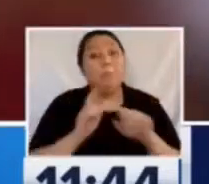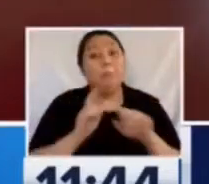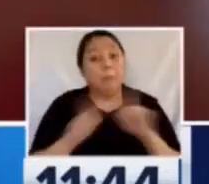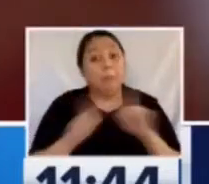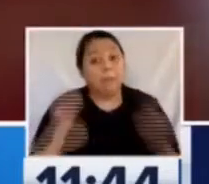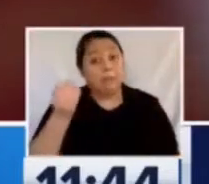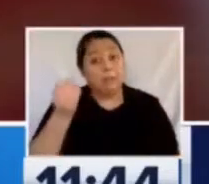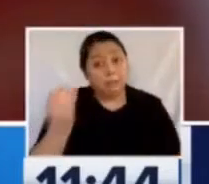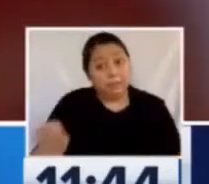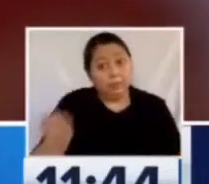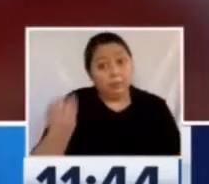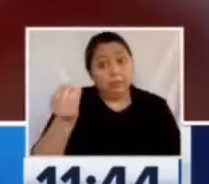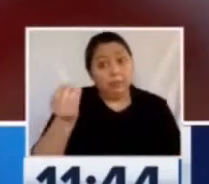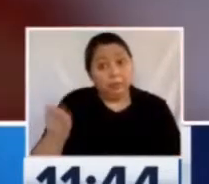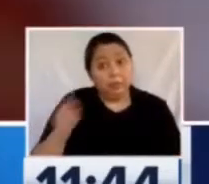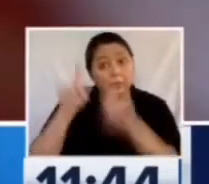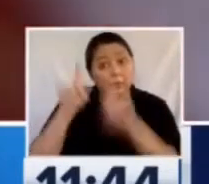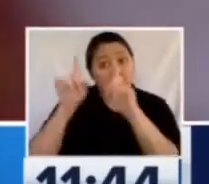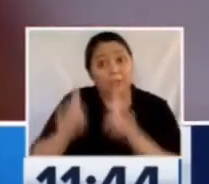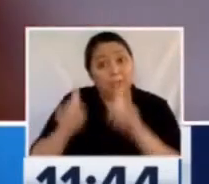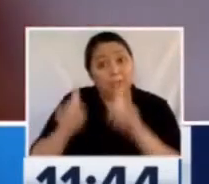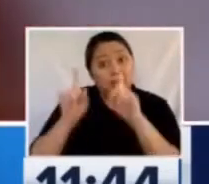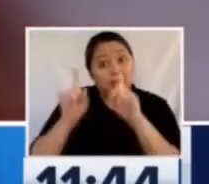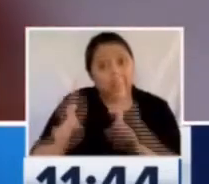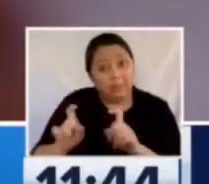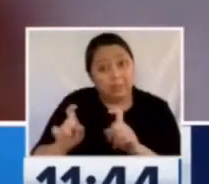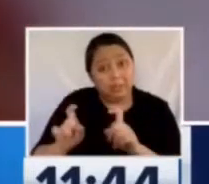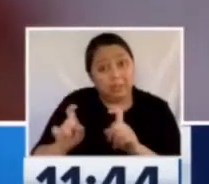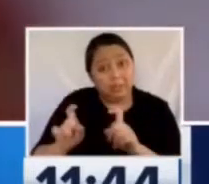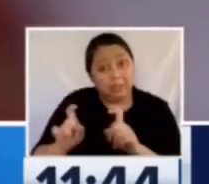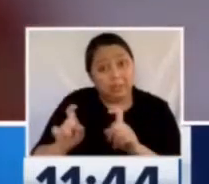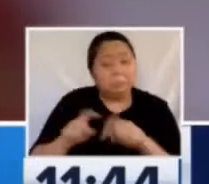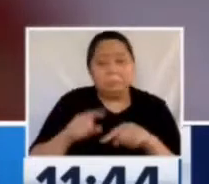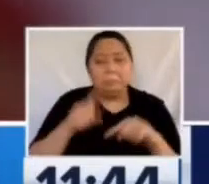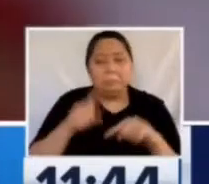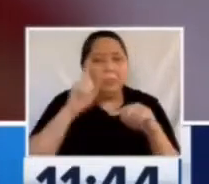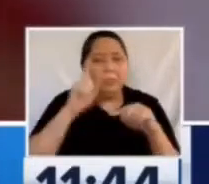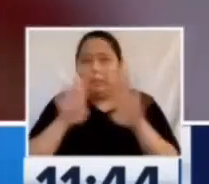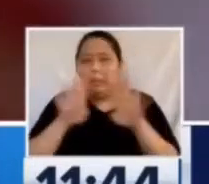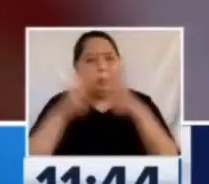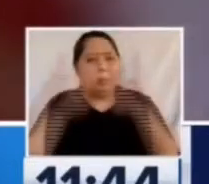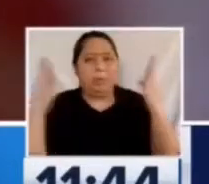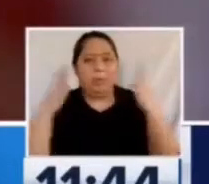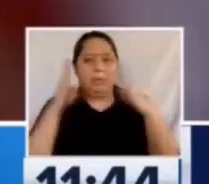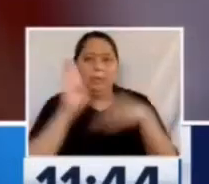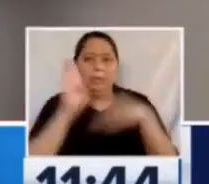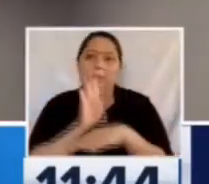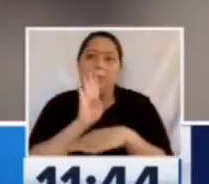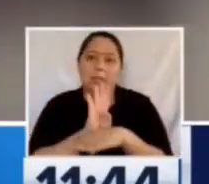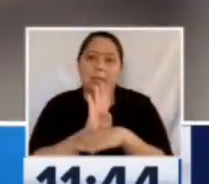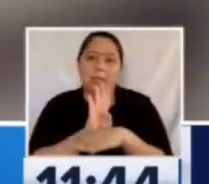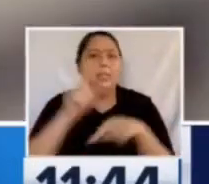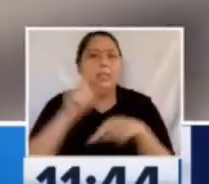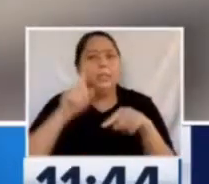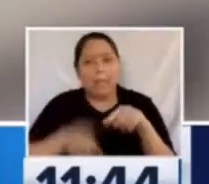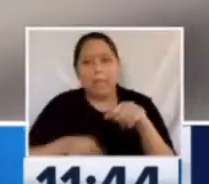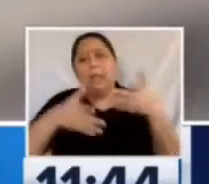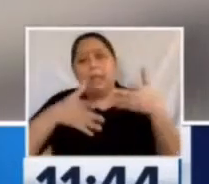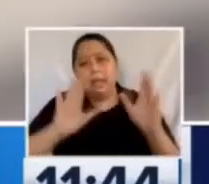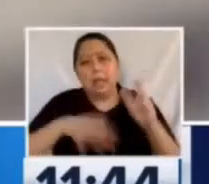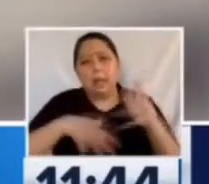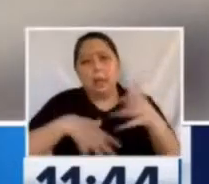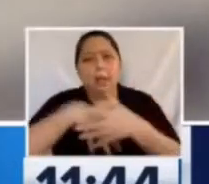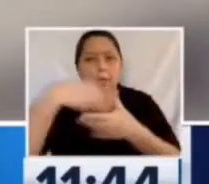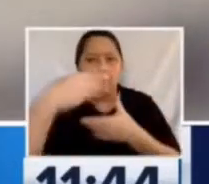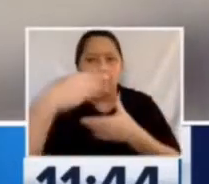nakapag-testing na ho. Ang style natin doon, hatid sundo. Tatawag ho kayo, dadalan kayo ng form ng BHW, susunduin ho kayo